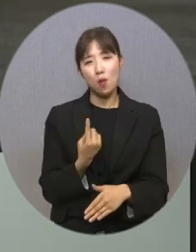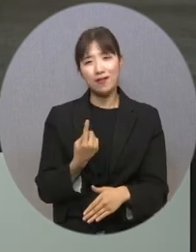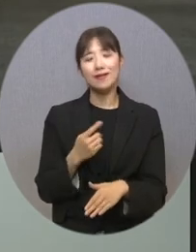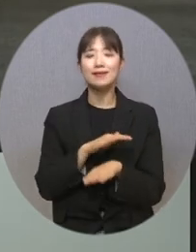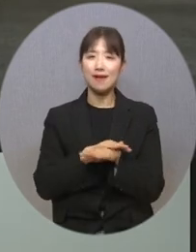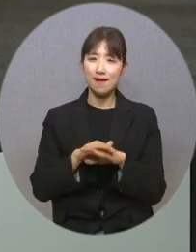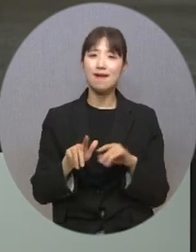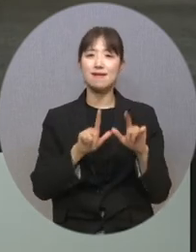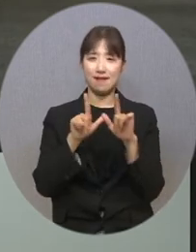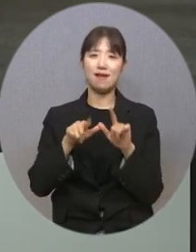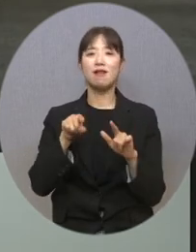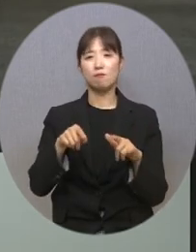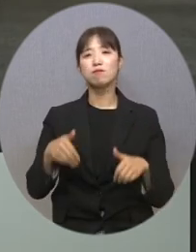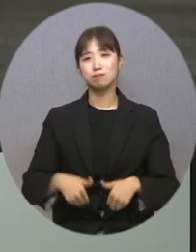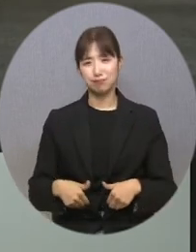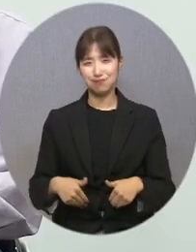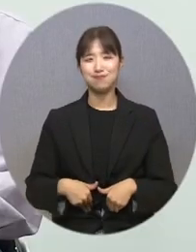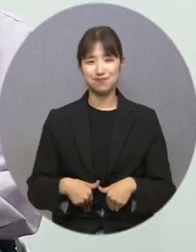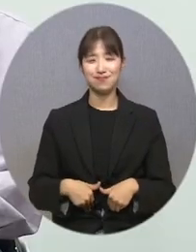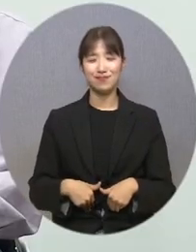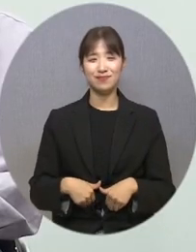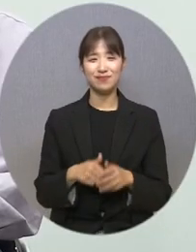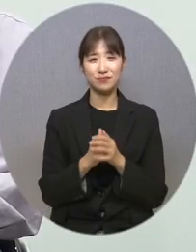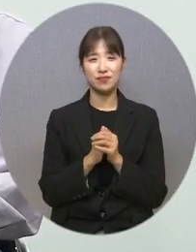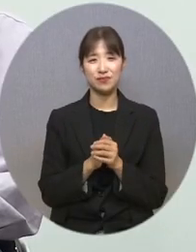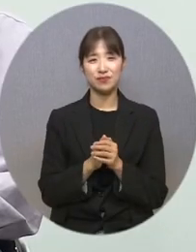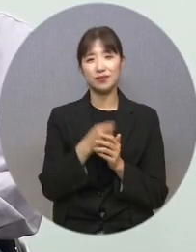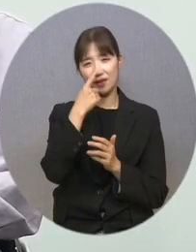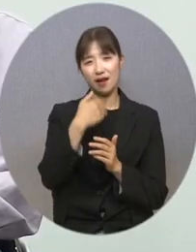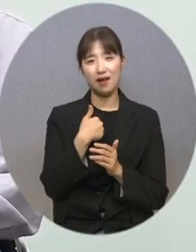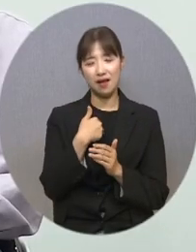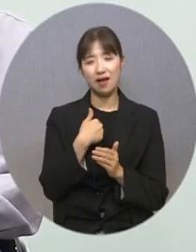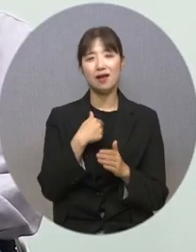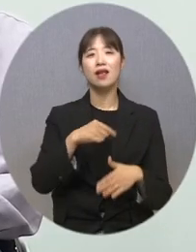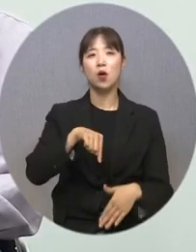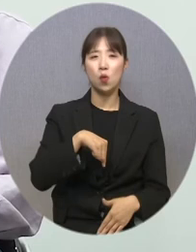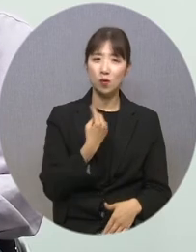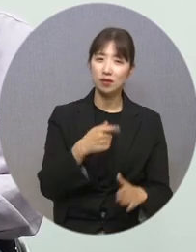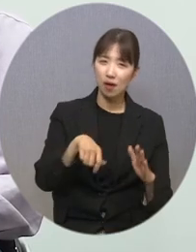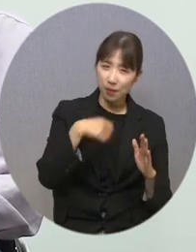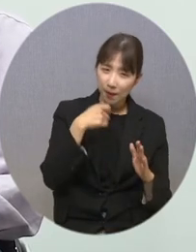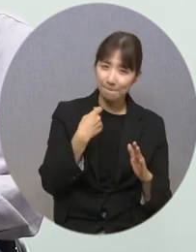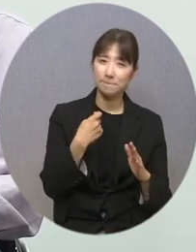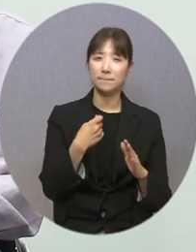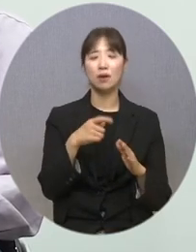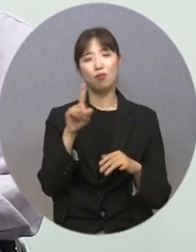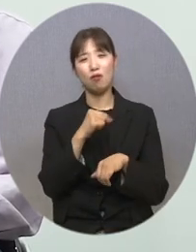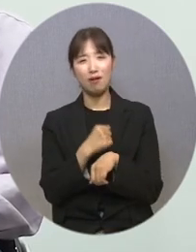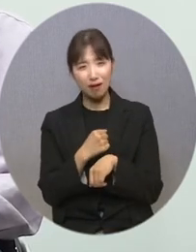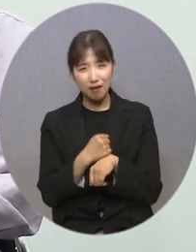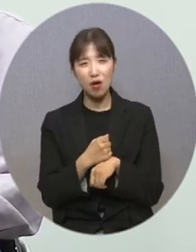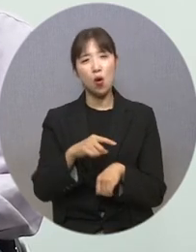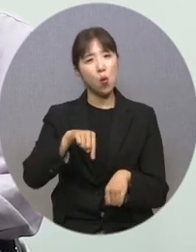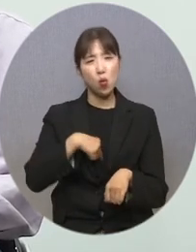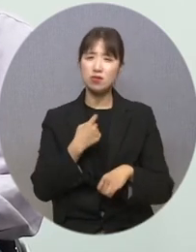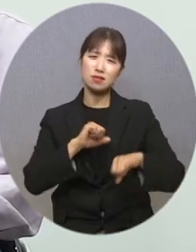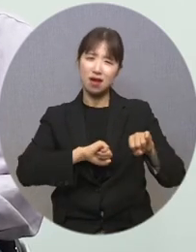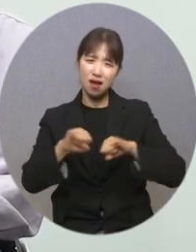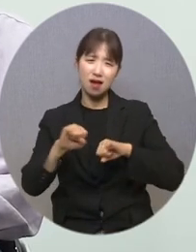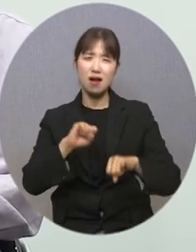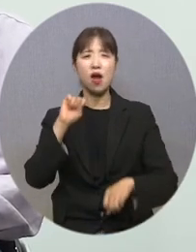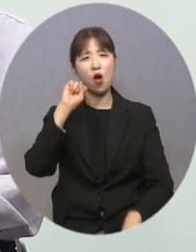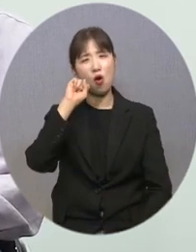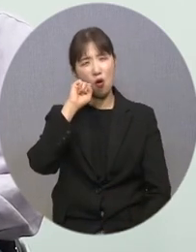된다 이라든가 에도 동시에 하는 좀 무슨 적인 게 있어요 근데 제가 혼자 밥을 먹거나 뭐 이렇게 해서 결론적으로 혼자 뭔가를